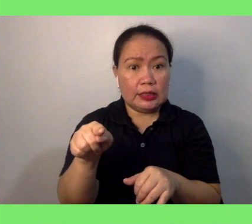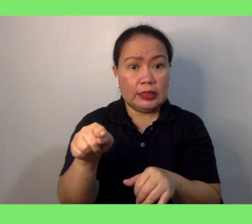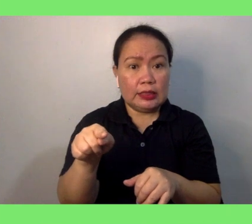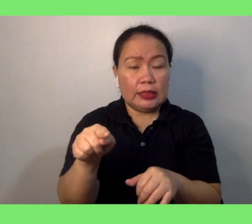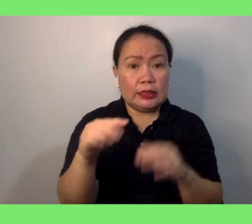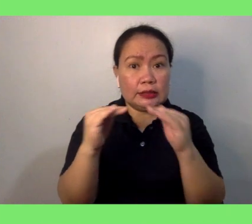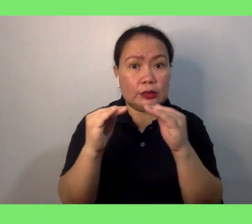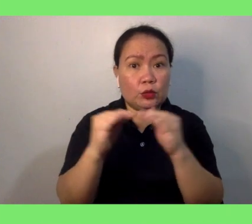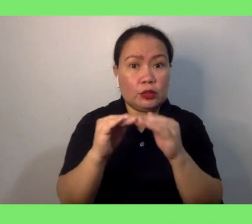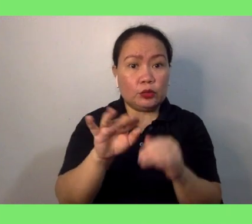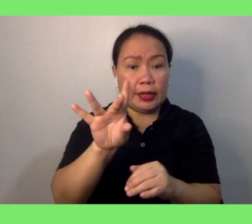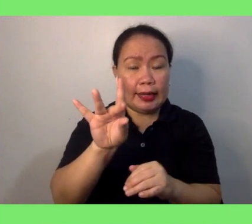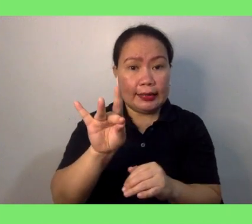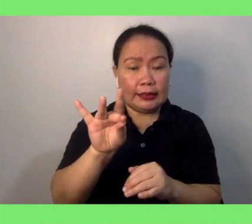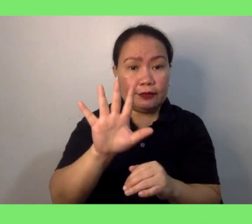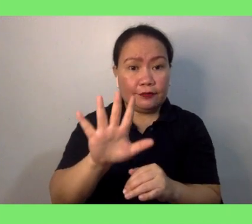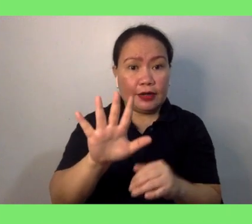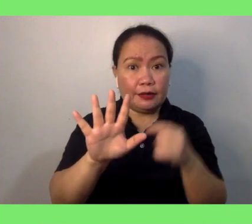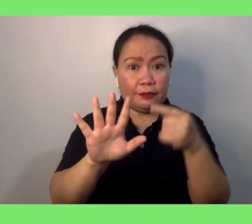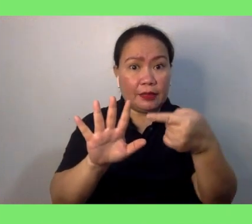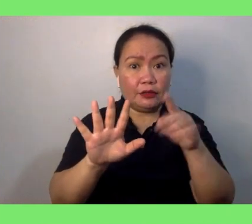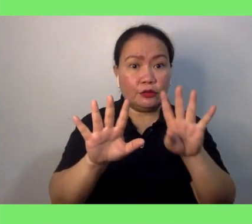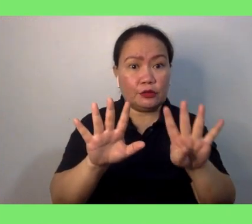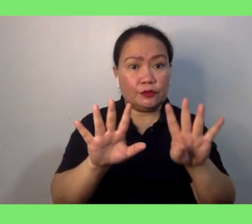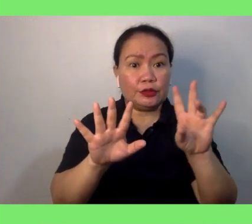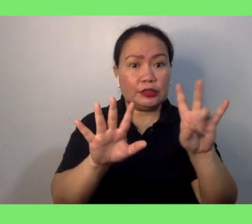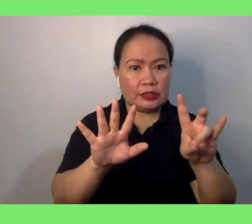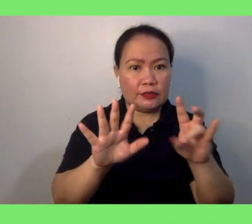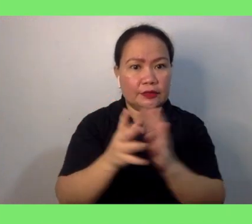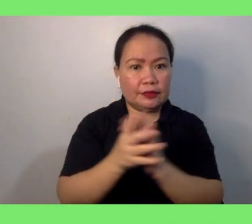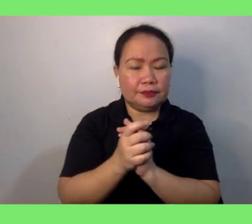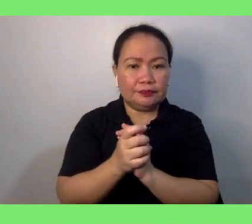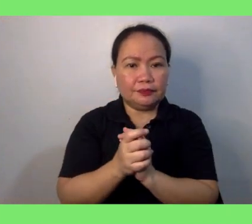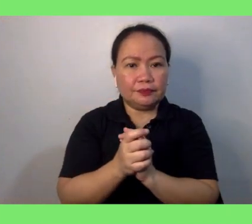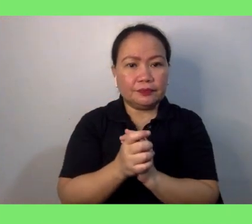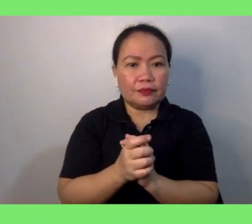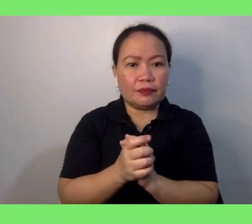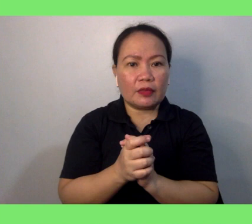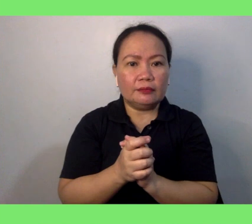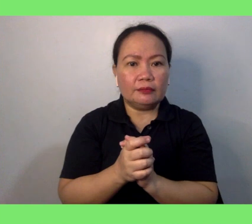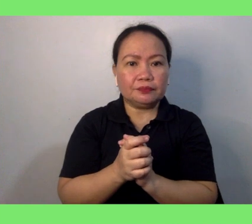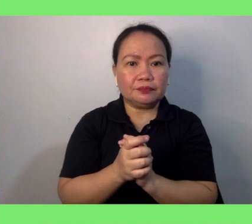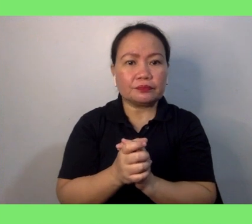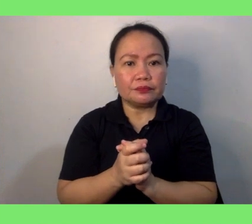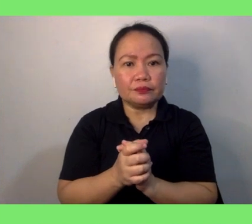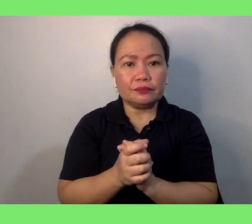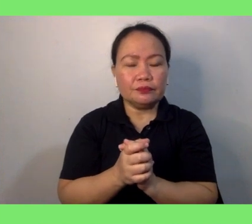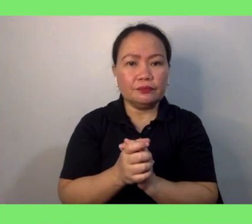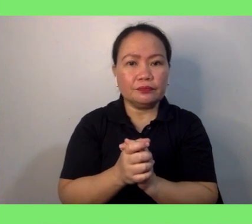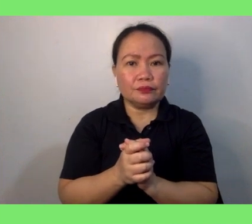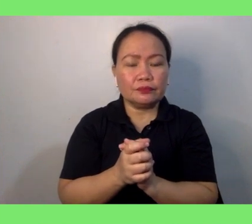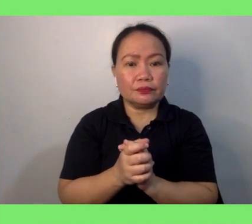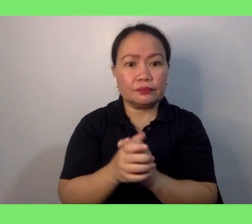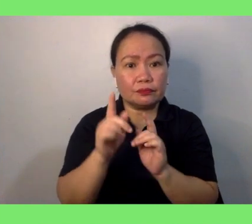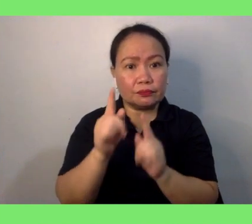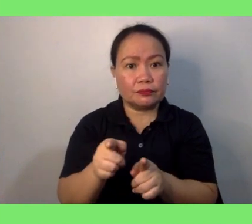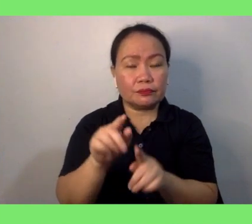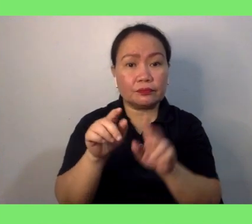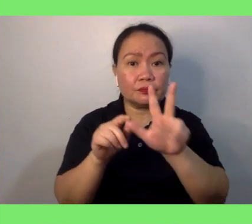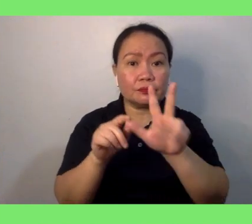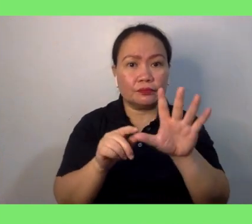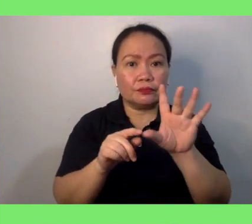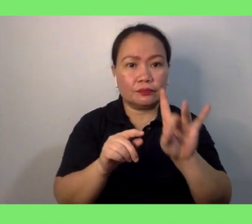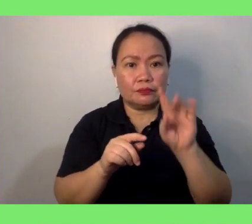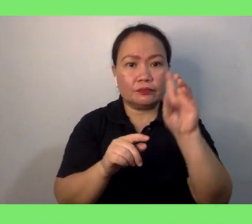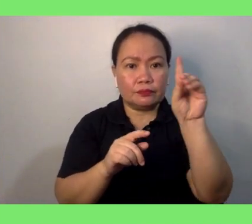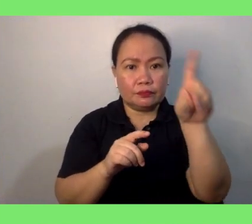kasi corresponding angles yan. So, we have the measure of angle Z is equal to 85 minus 47. So,